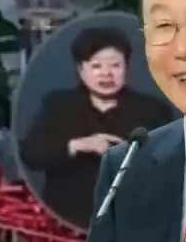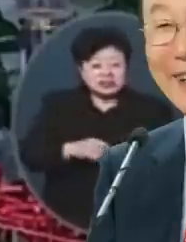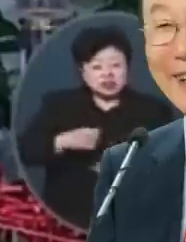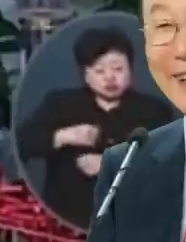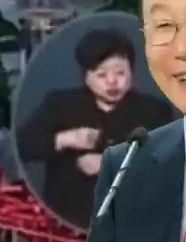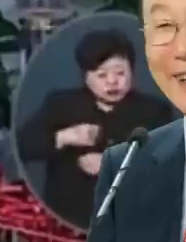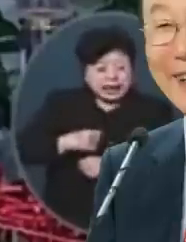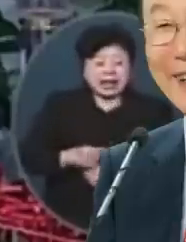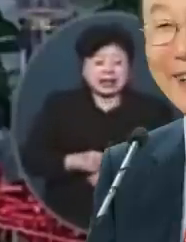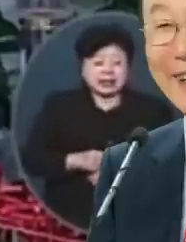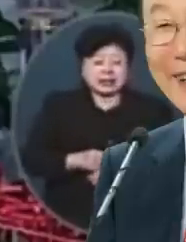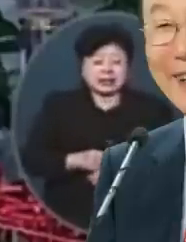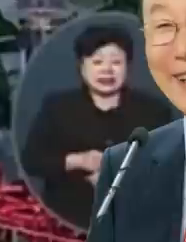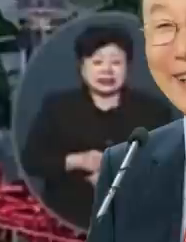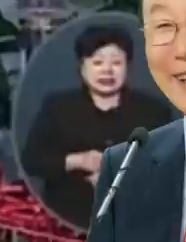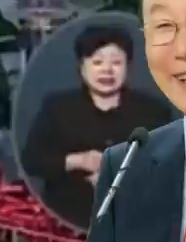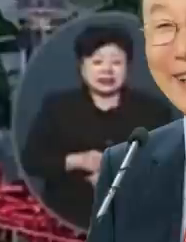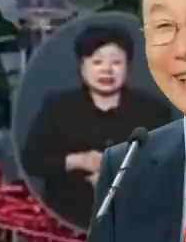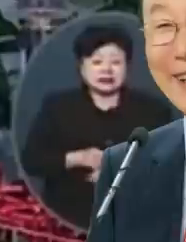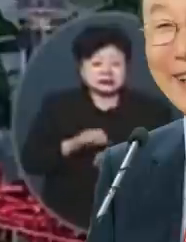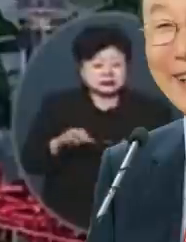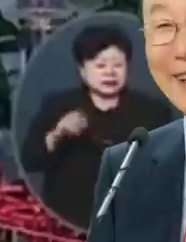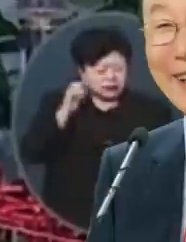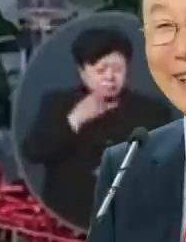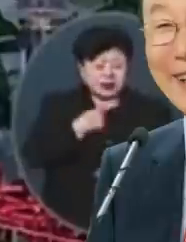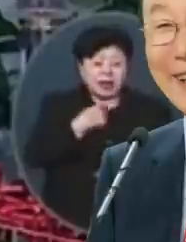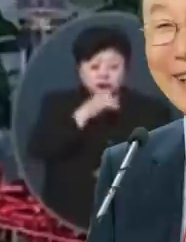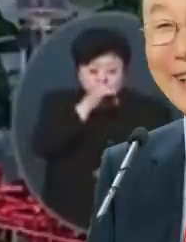군사적으로, 지정학적으로 어려운